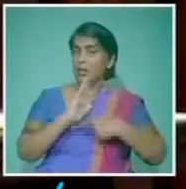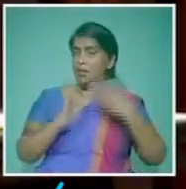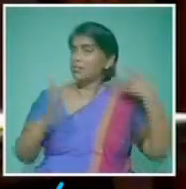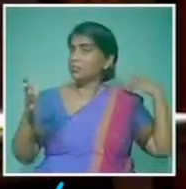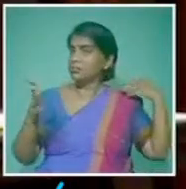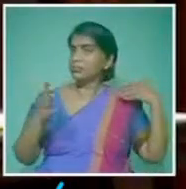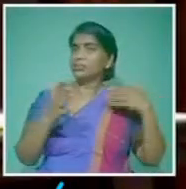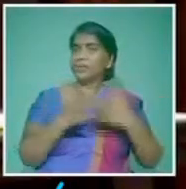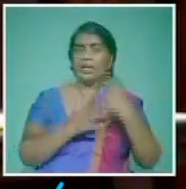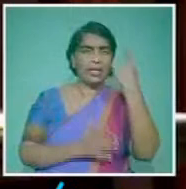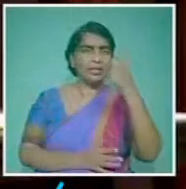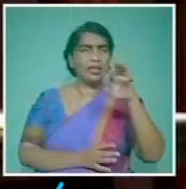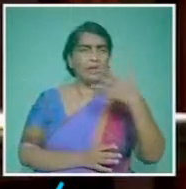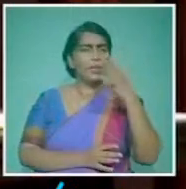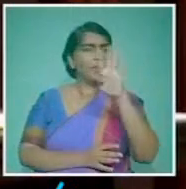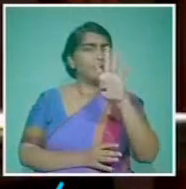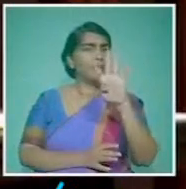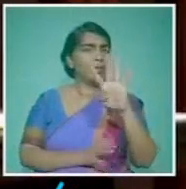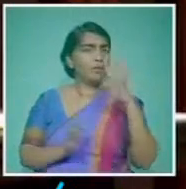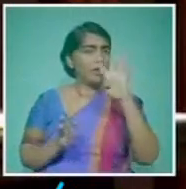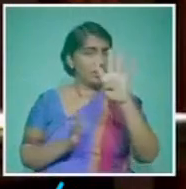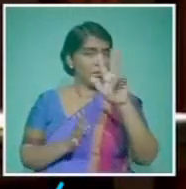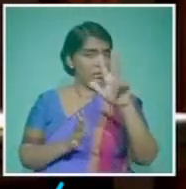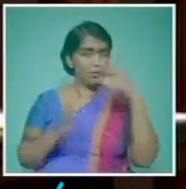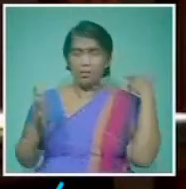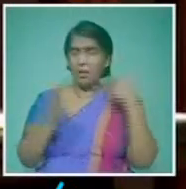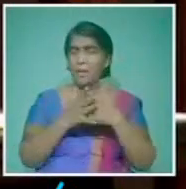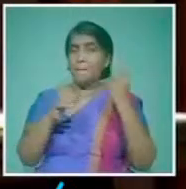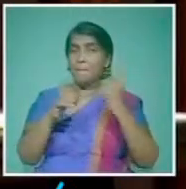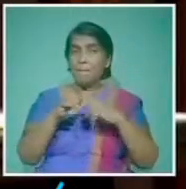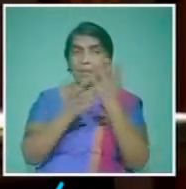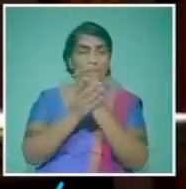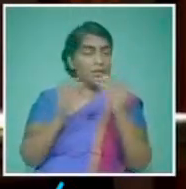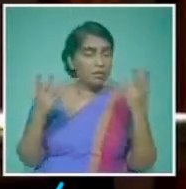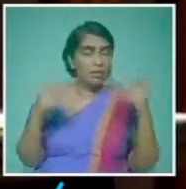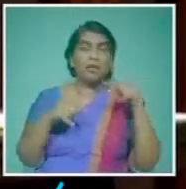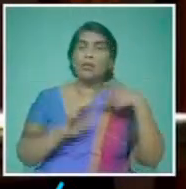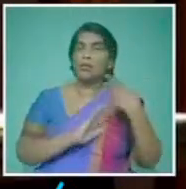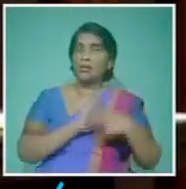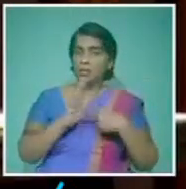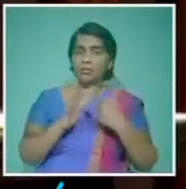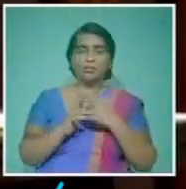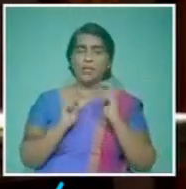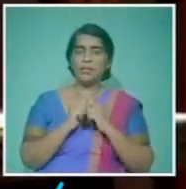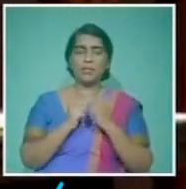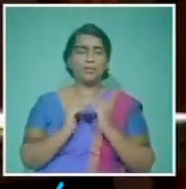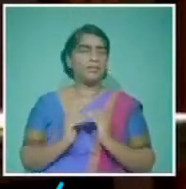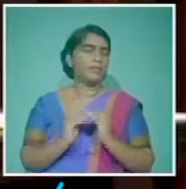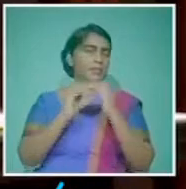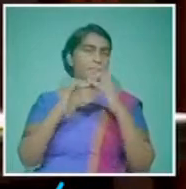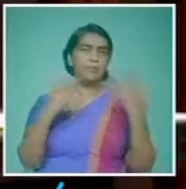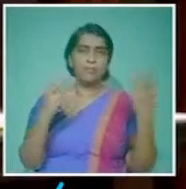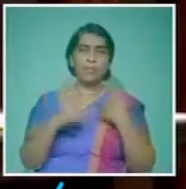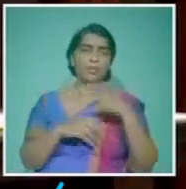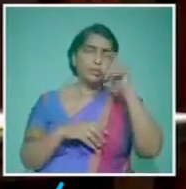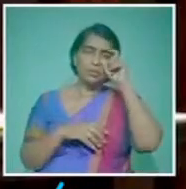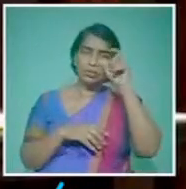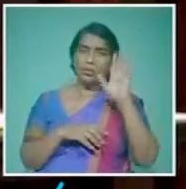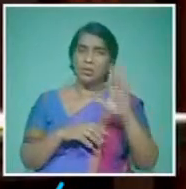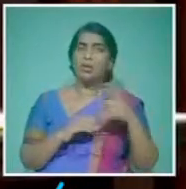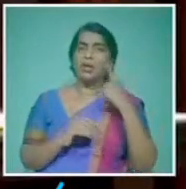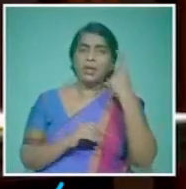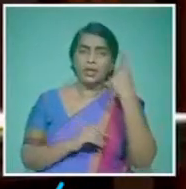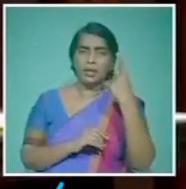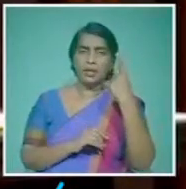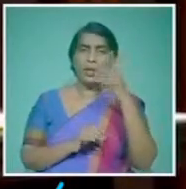දීර්ඝ කාලයක් 1948 ඉඳන් මේ තිබ්බ ප්‍රශ්න විසඳුවේ නැත්තම් මේ රටේ ආර්ථිකය කවදාවත් හදන්න බෑ ඊට පස්සේ අපි බැලුවොත් එහෙම